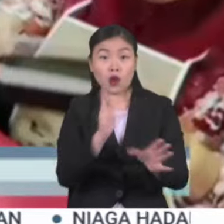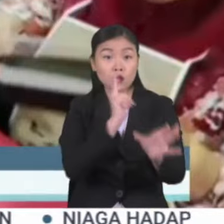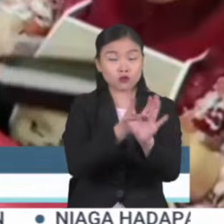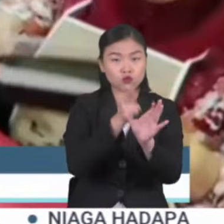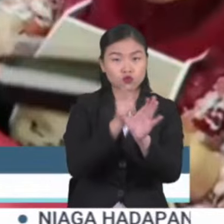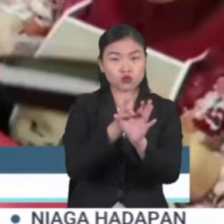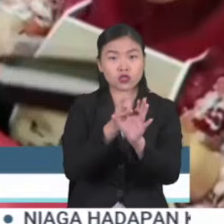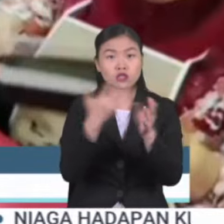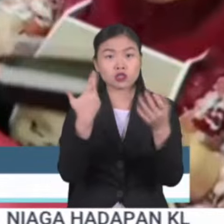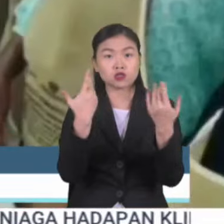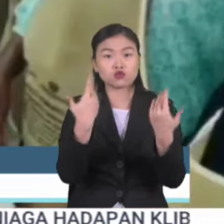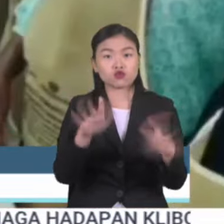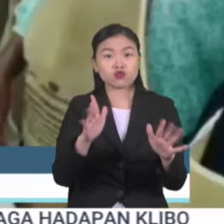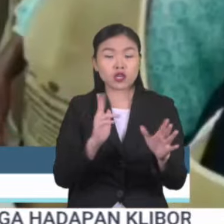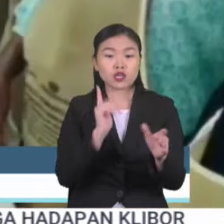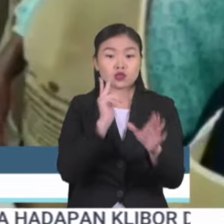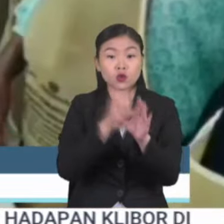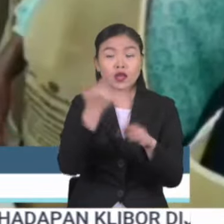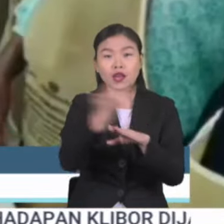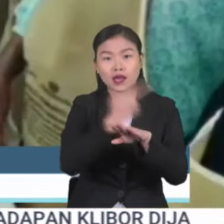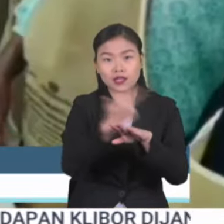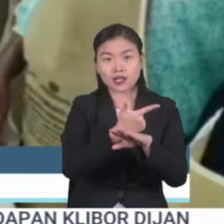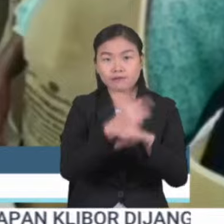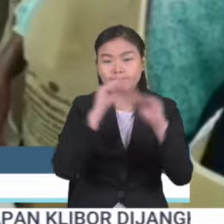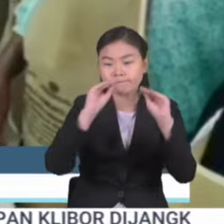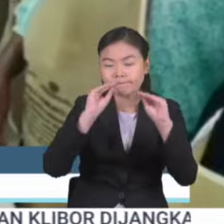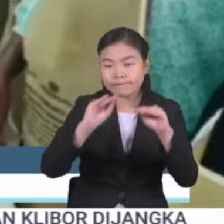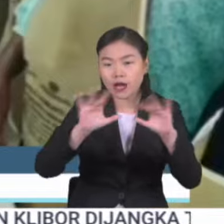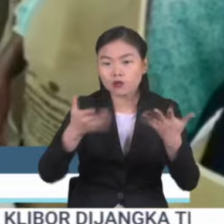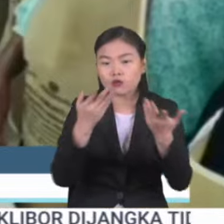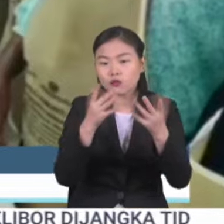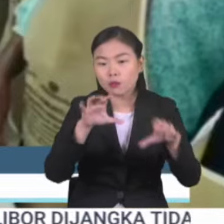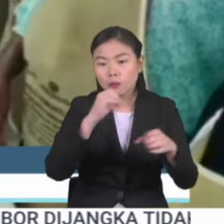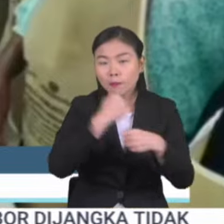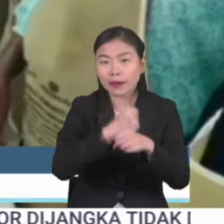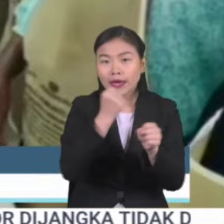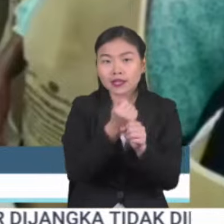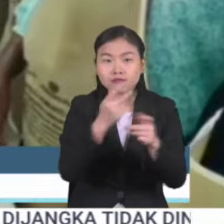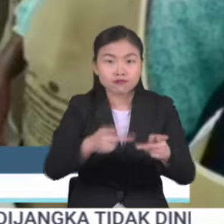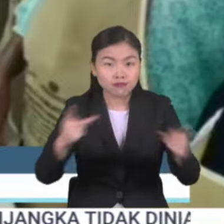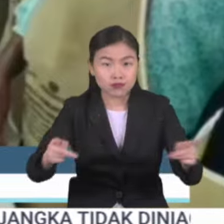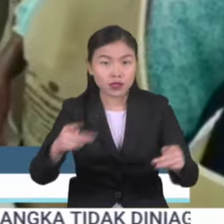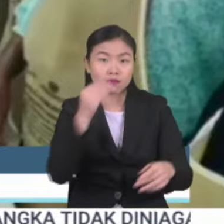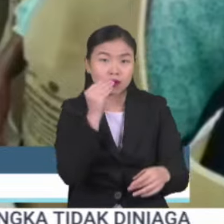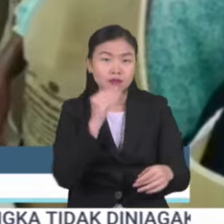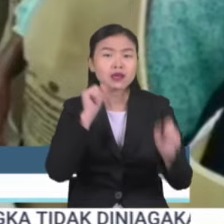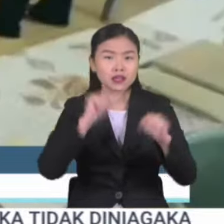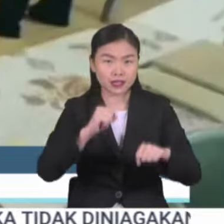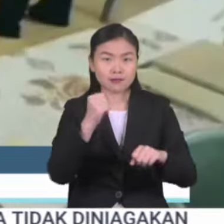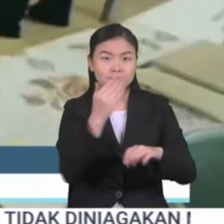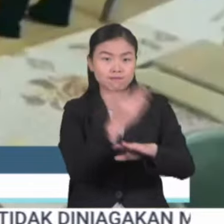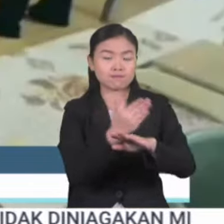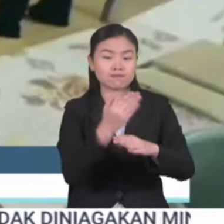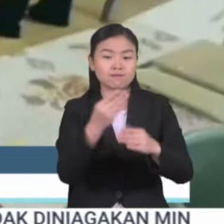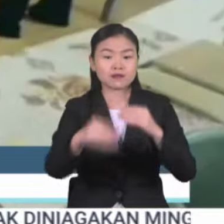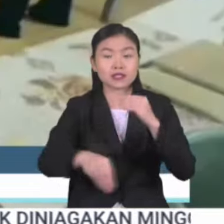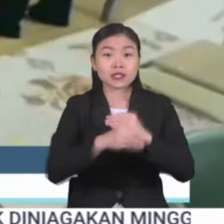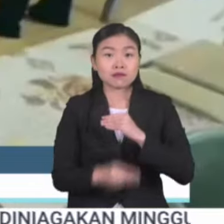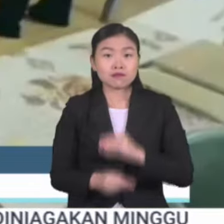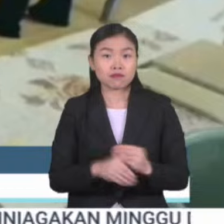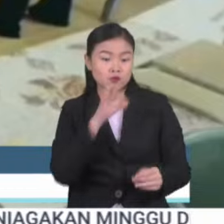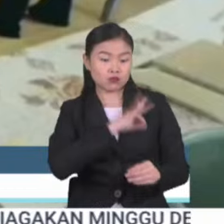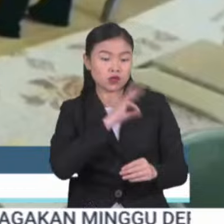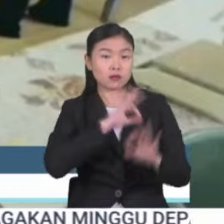telah mengikuti latihan tersebut. Mereka diajar menghasilkan produk makanan yang boleh meningkatkan pendapatan keluarga hingga